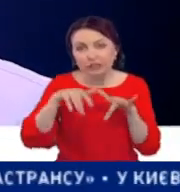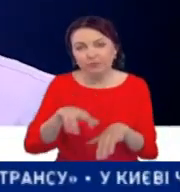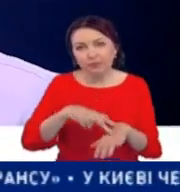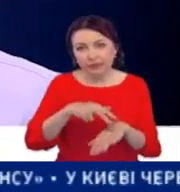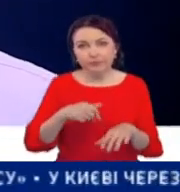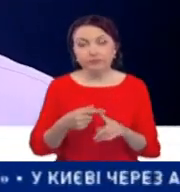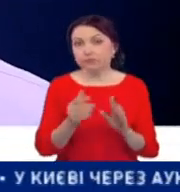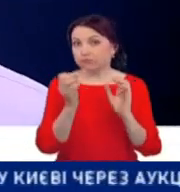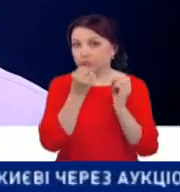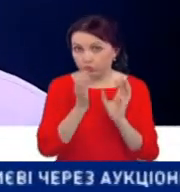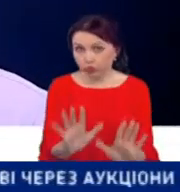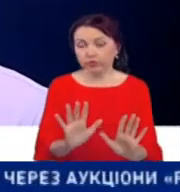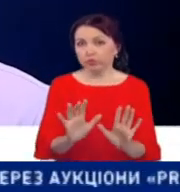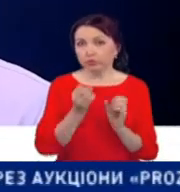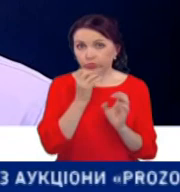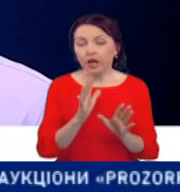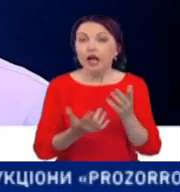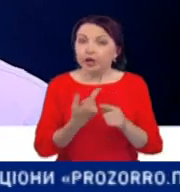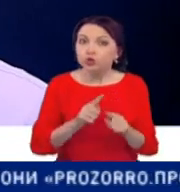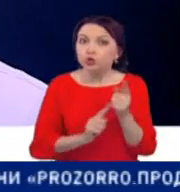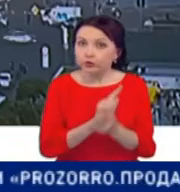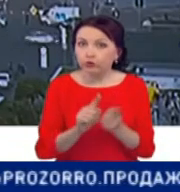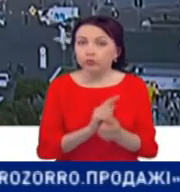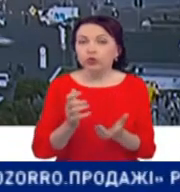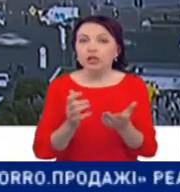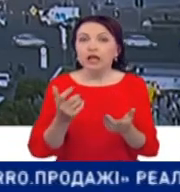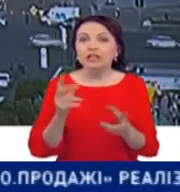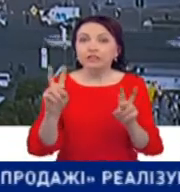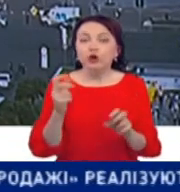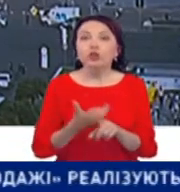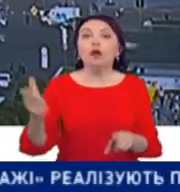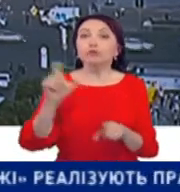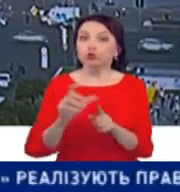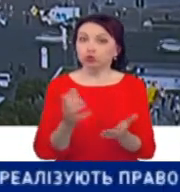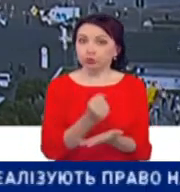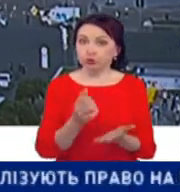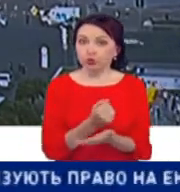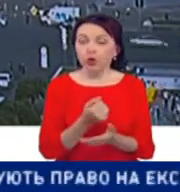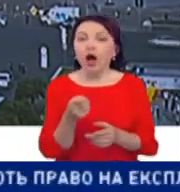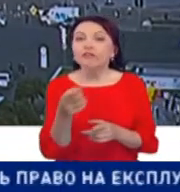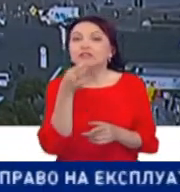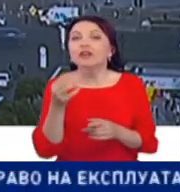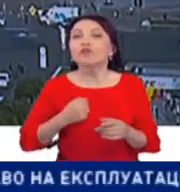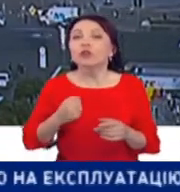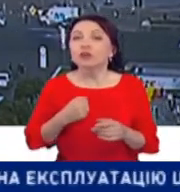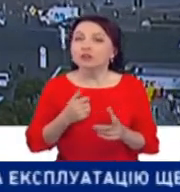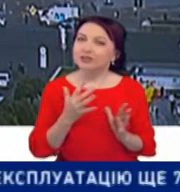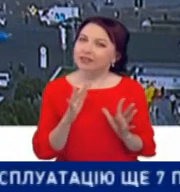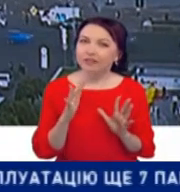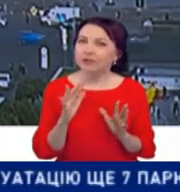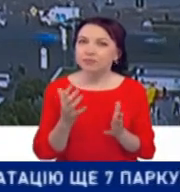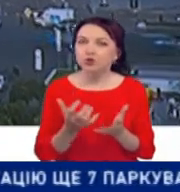Не питання, але якщо цю реформу називають найбільш успішну, то оцю реформу, про яку ви сказали, не найбільш